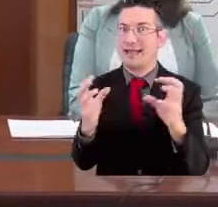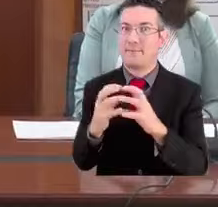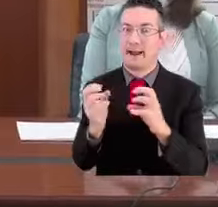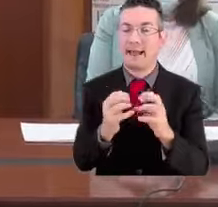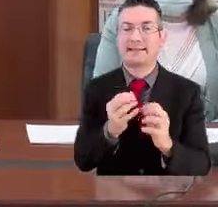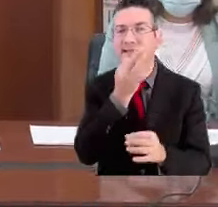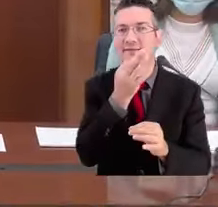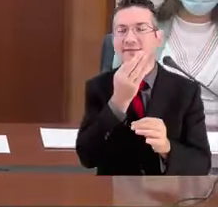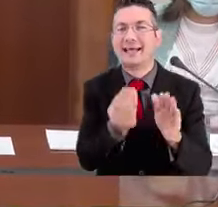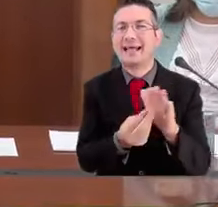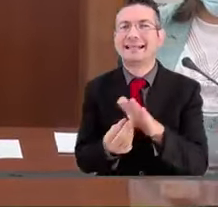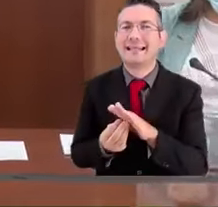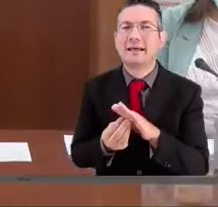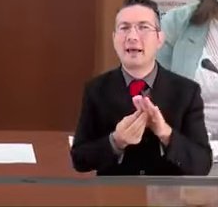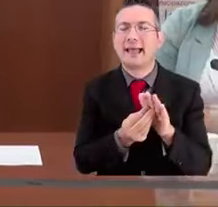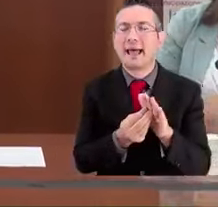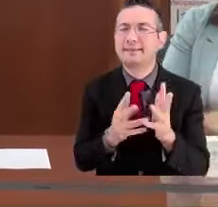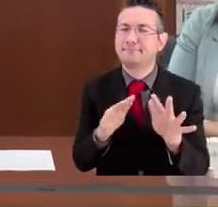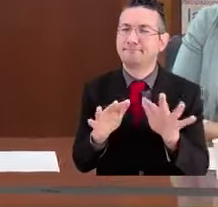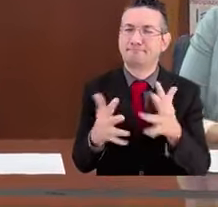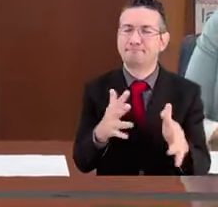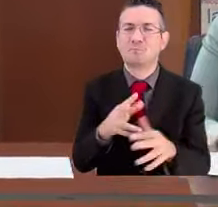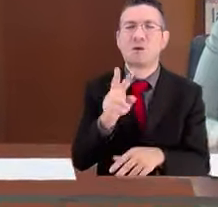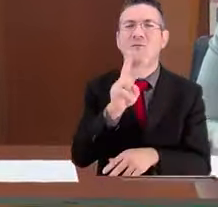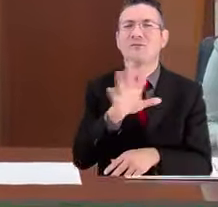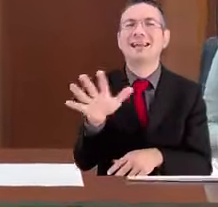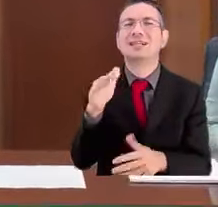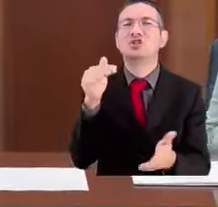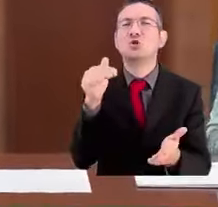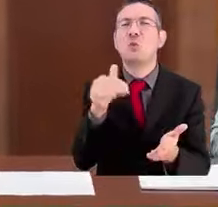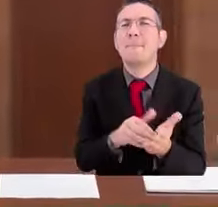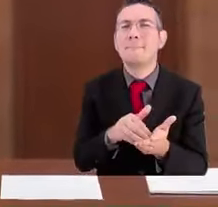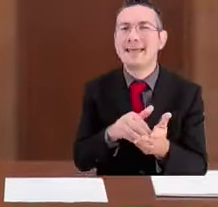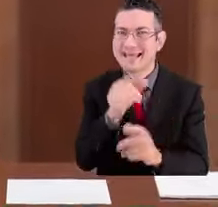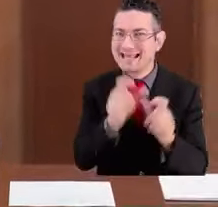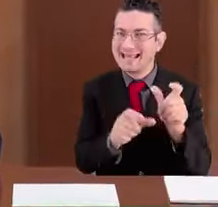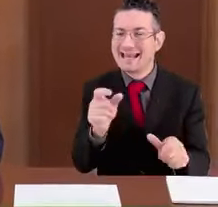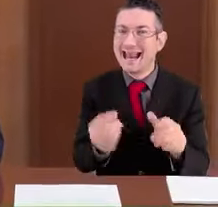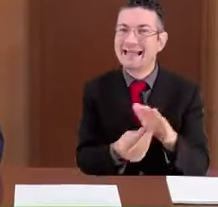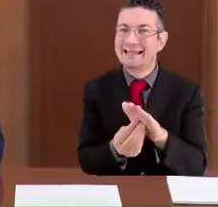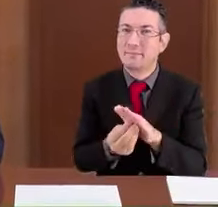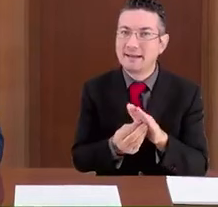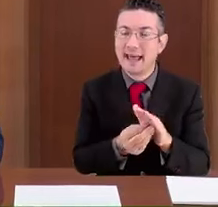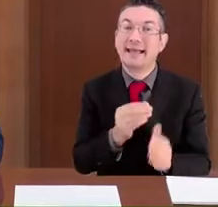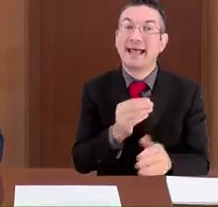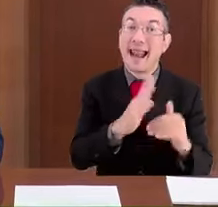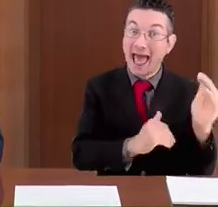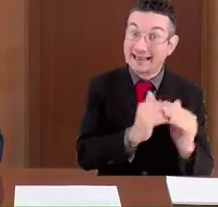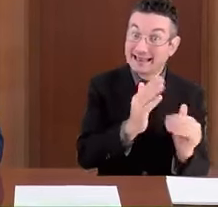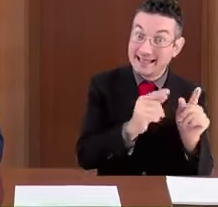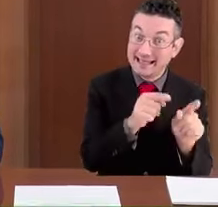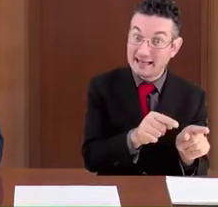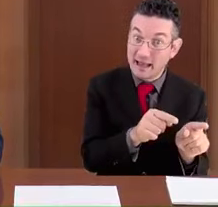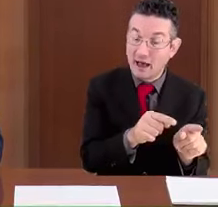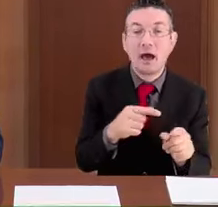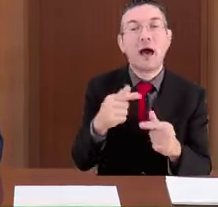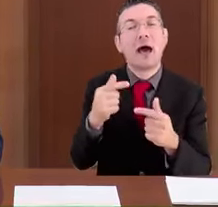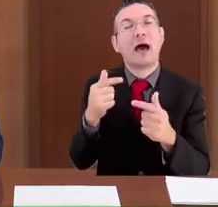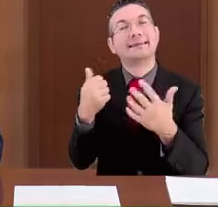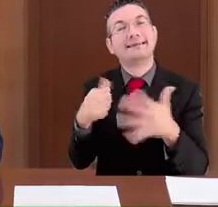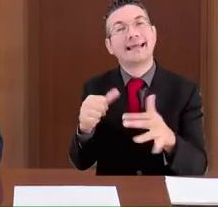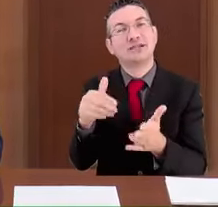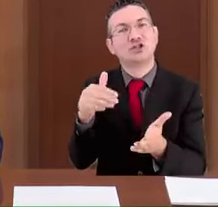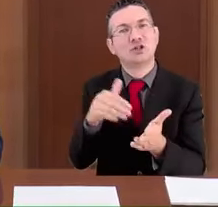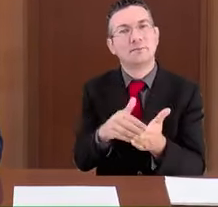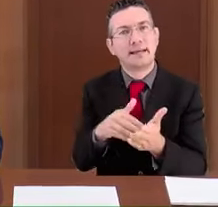che raggiunge le 25.000 unità circa nella provincia di latina alle 16 mila unità circa nella provincia di frosinone